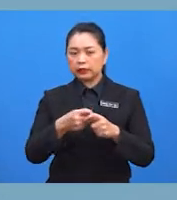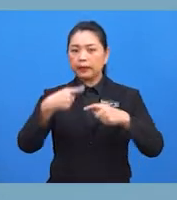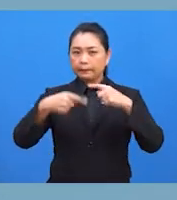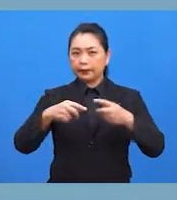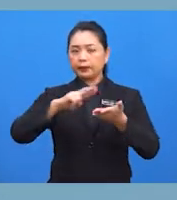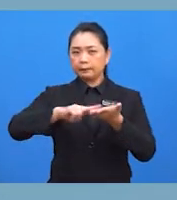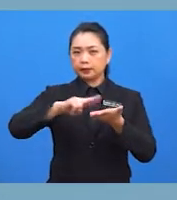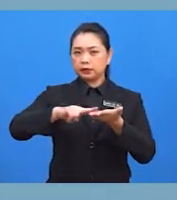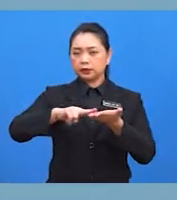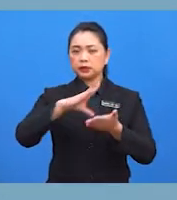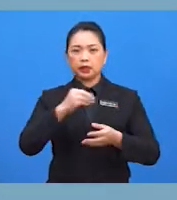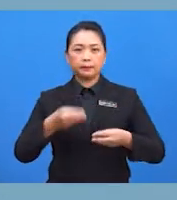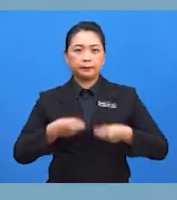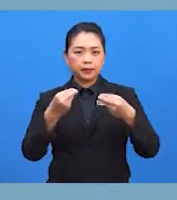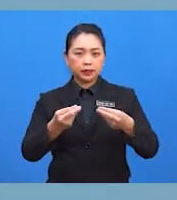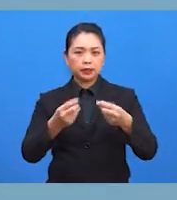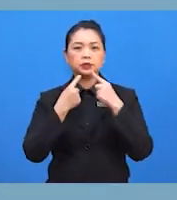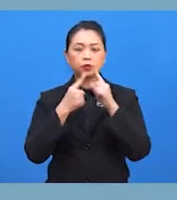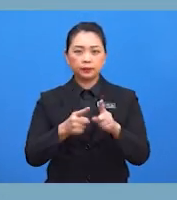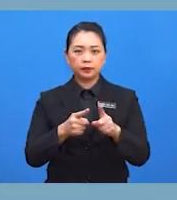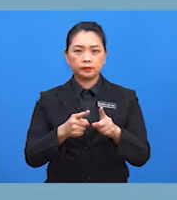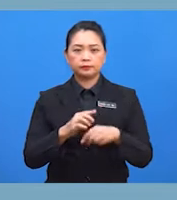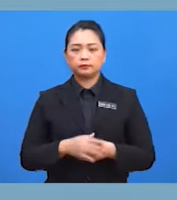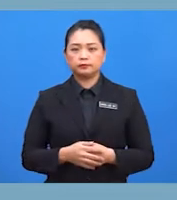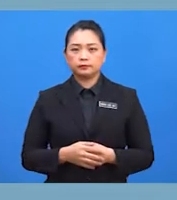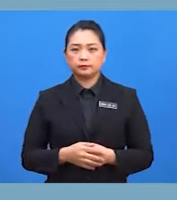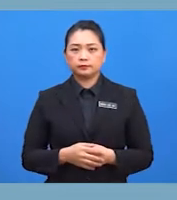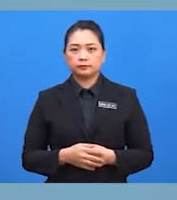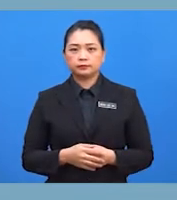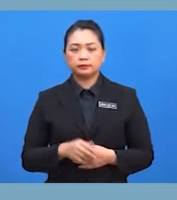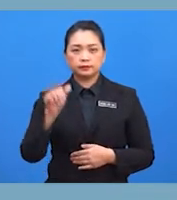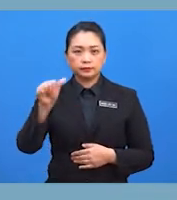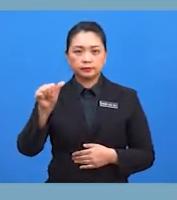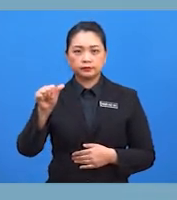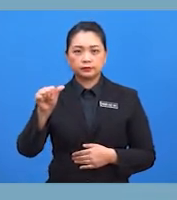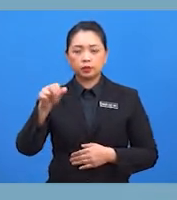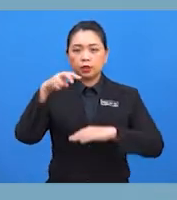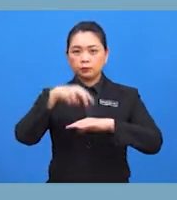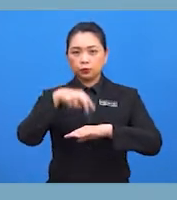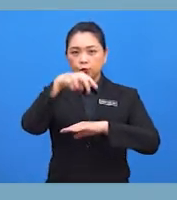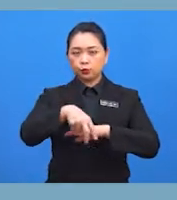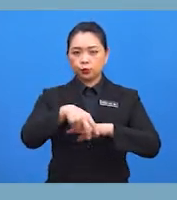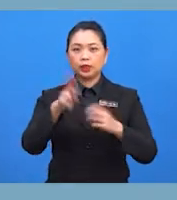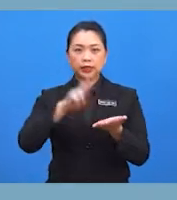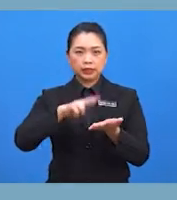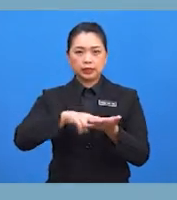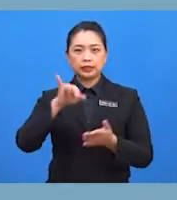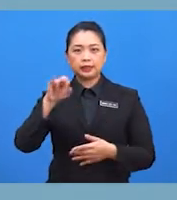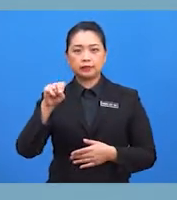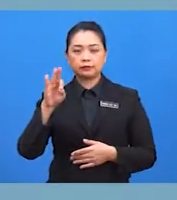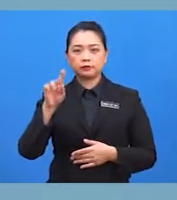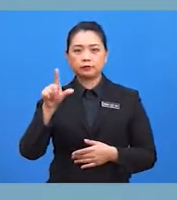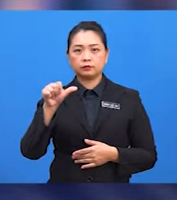soalan dan memberikan jawapan. Jawapannya adalah A, iaitu penurunan kadar inflasi.